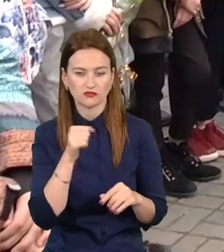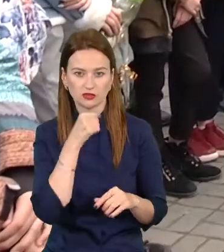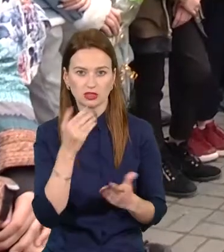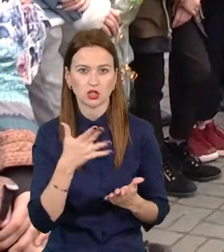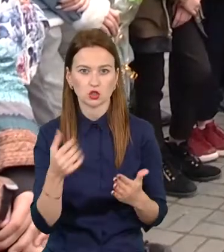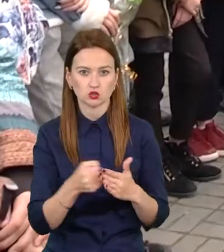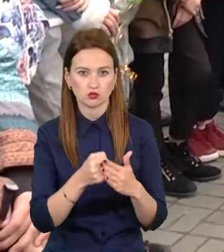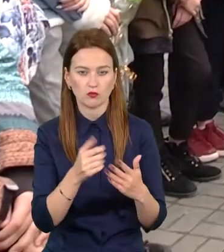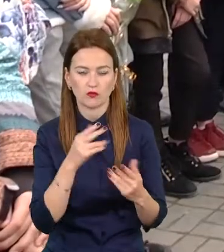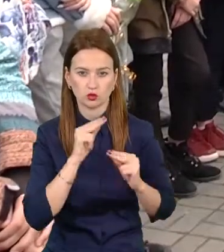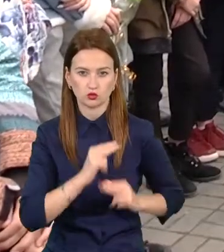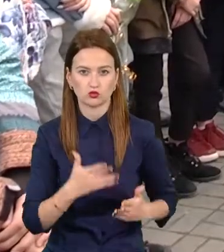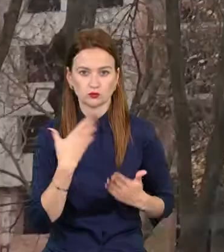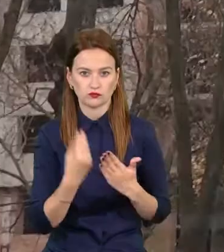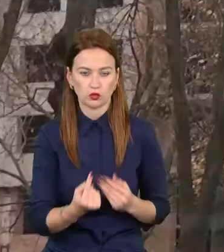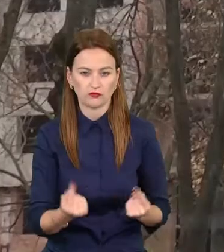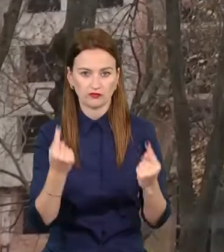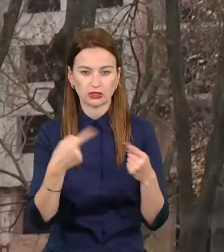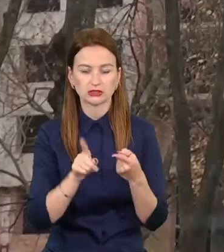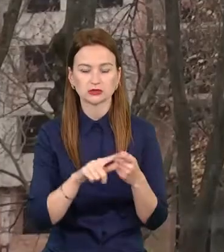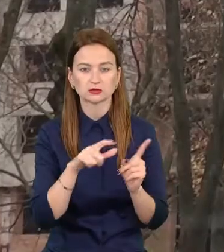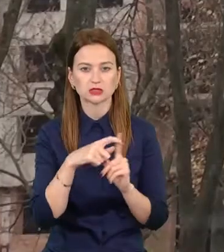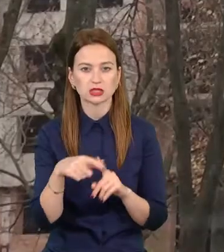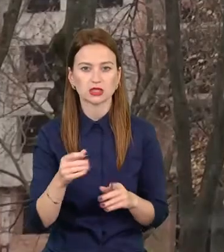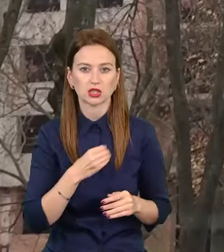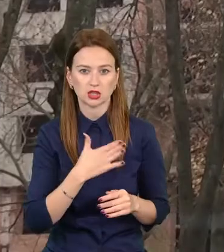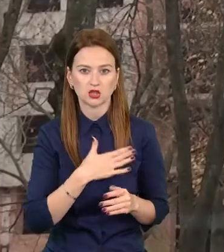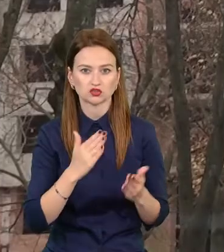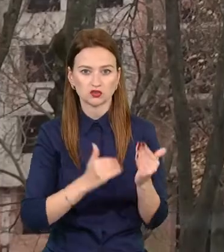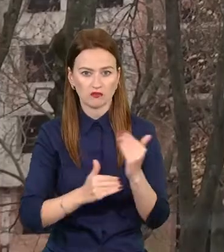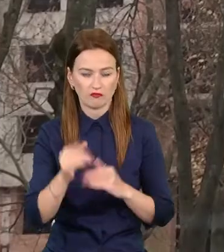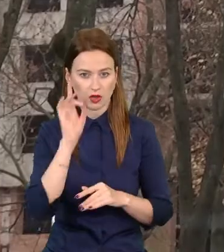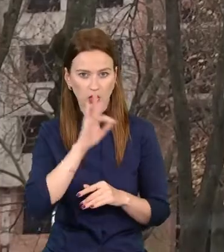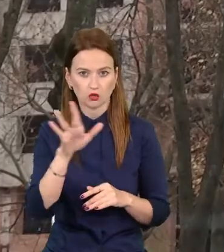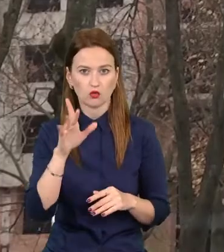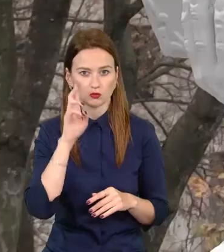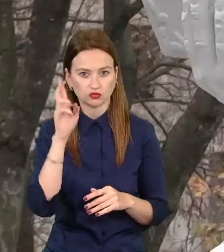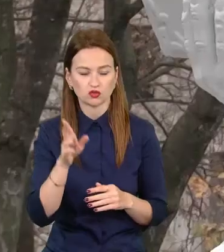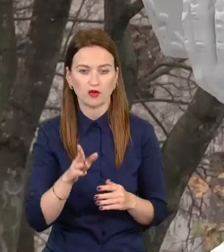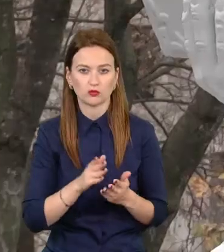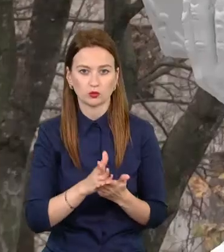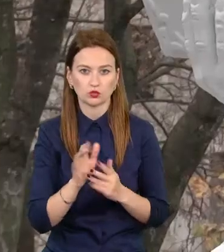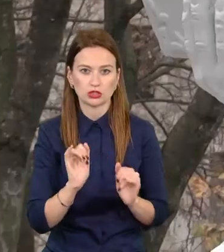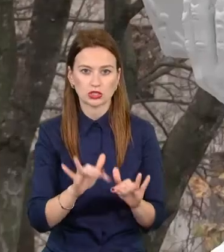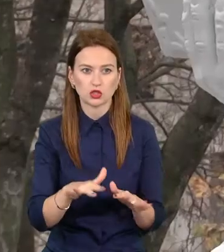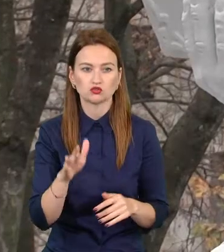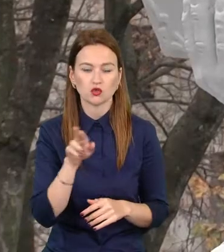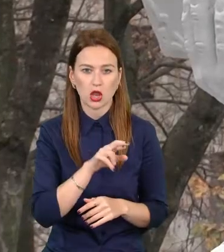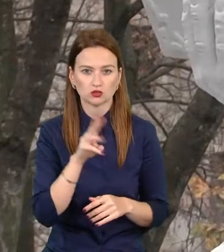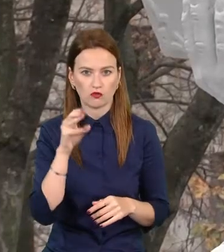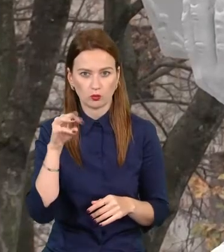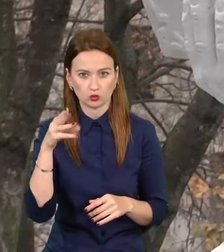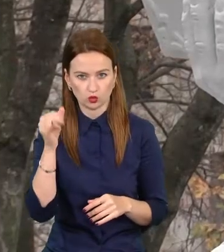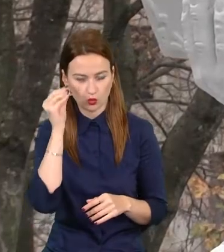здобували її трудом своїм великим. Ці рядки належать видатному державному діячу Київської Русі Ярославу Мудрому. І саме ці